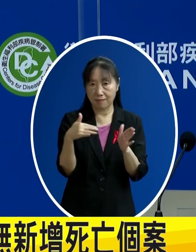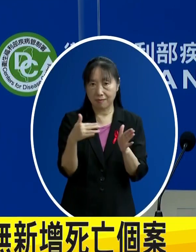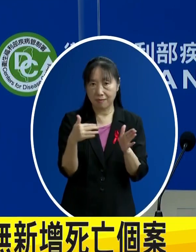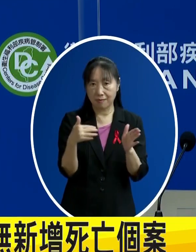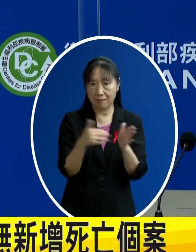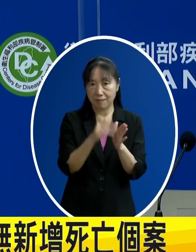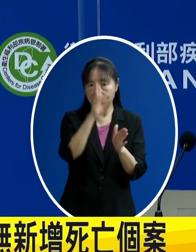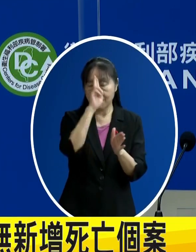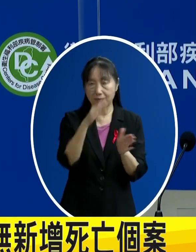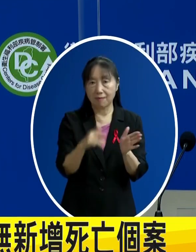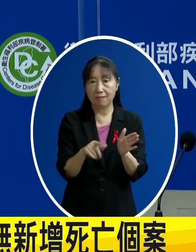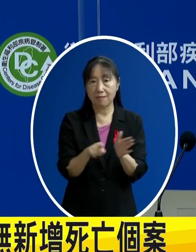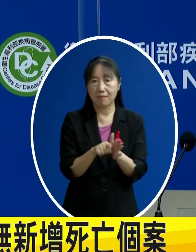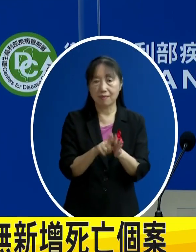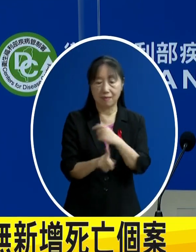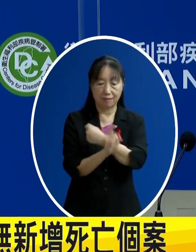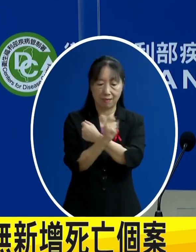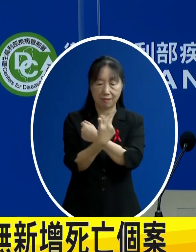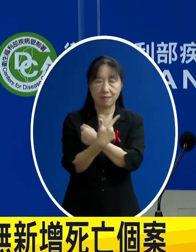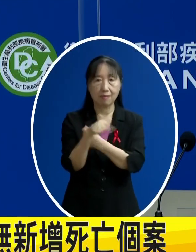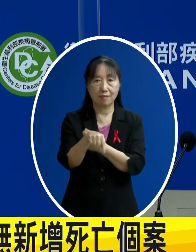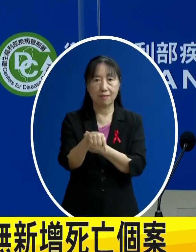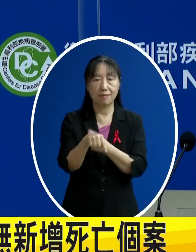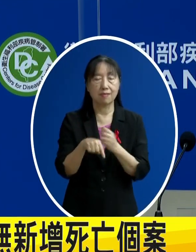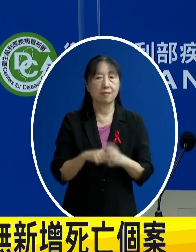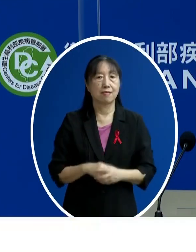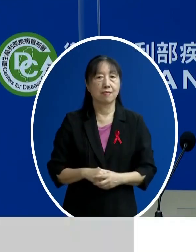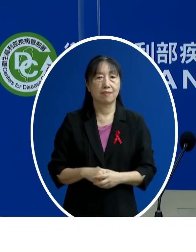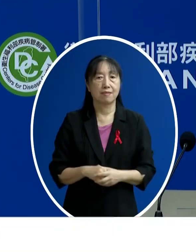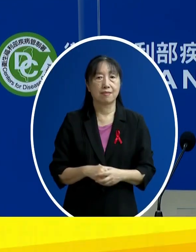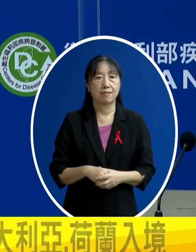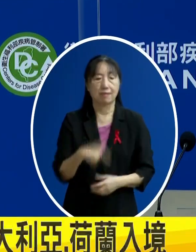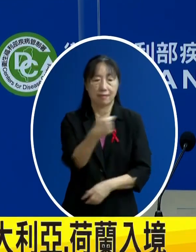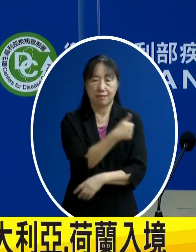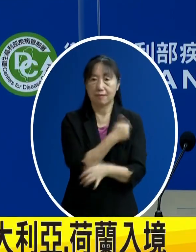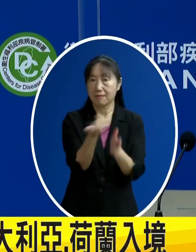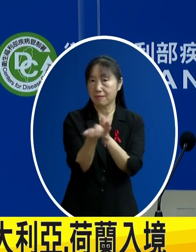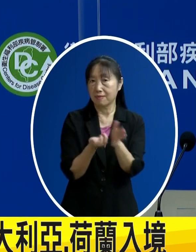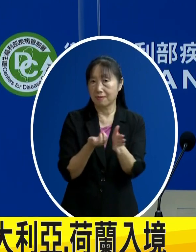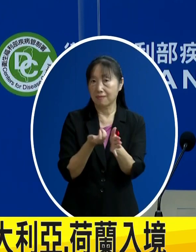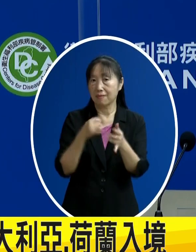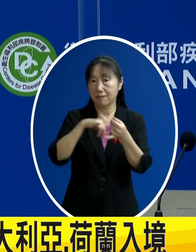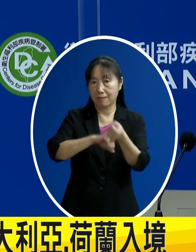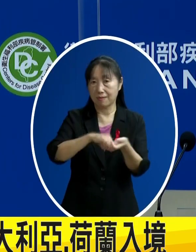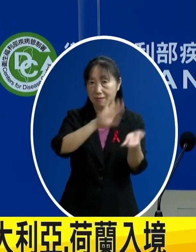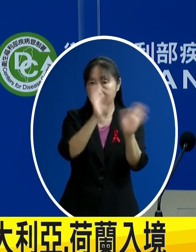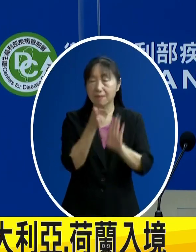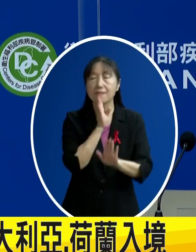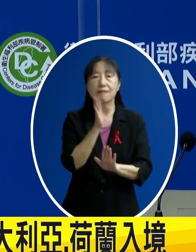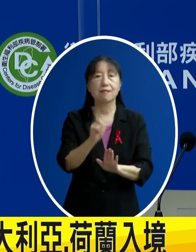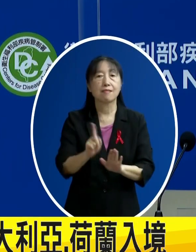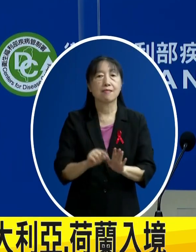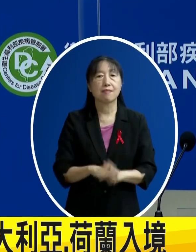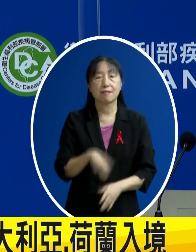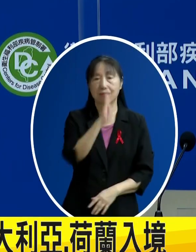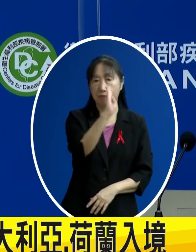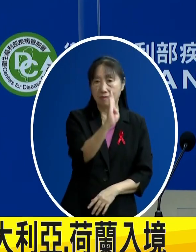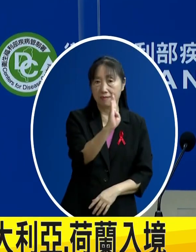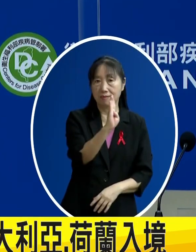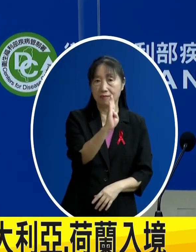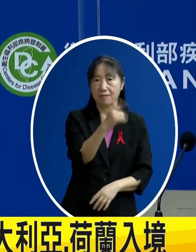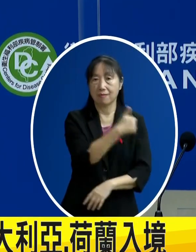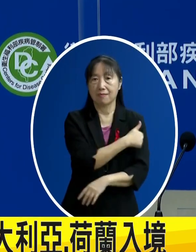是有关我们第16期的疫苗的预约状况。那这预约情形 ，BNT 的部